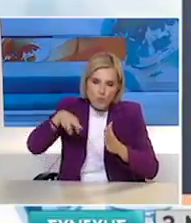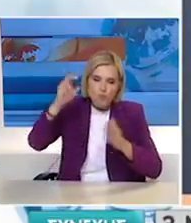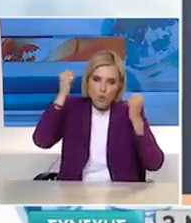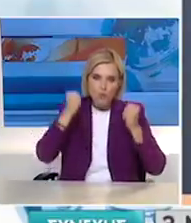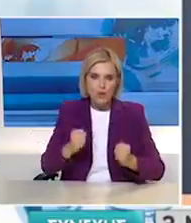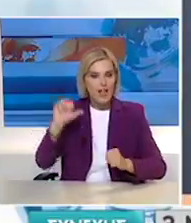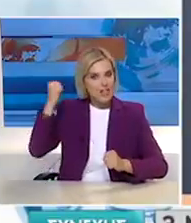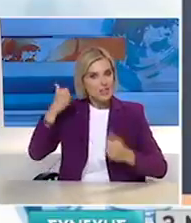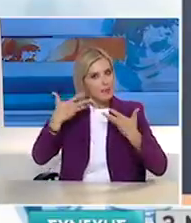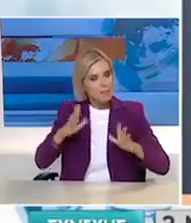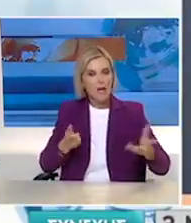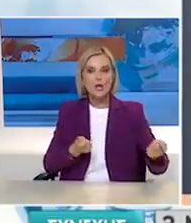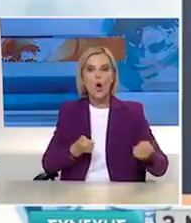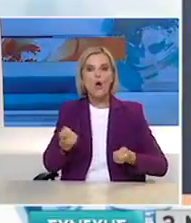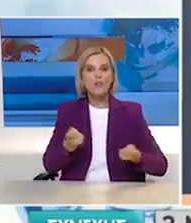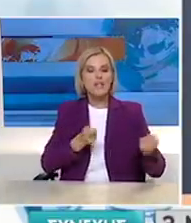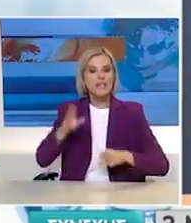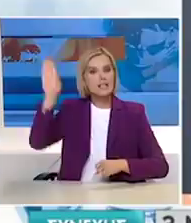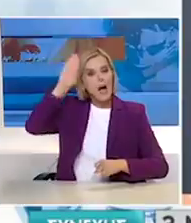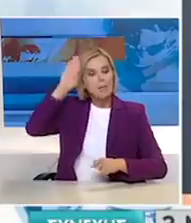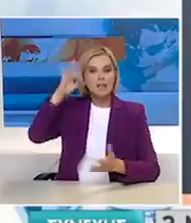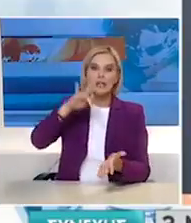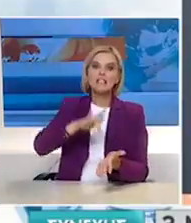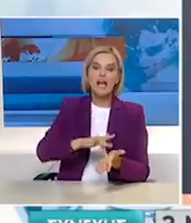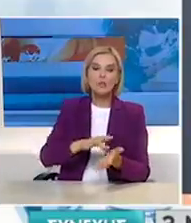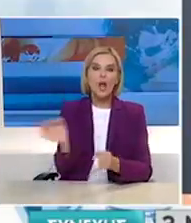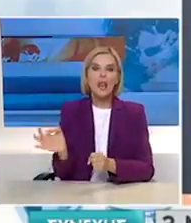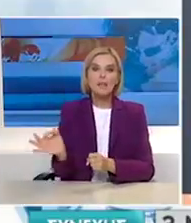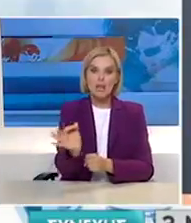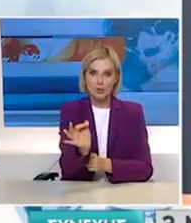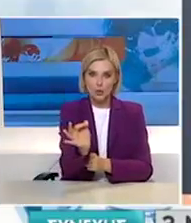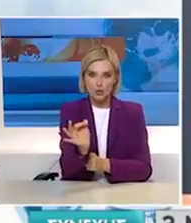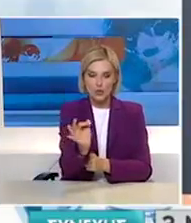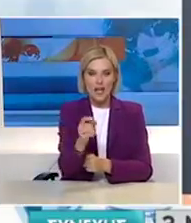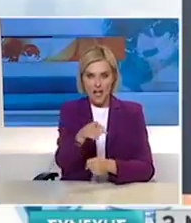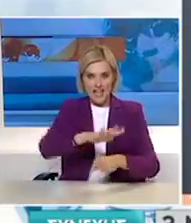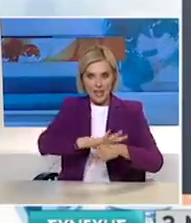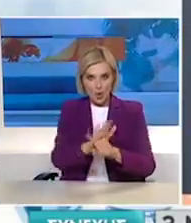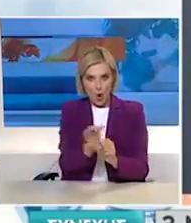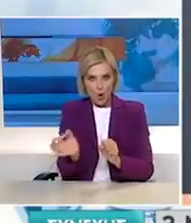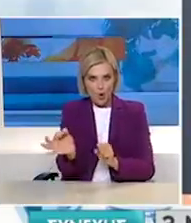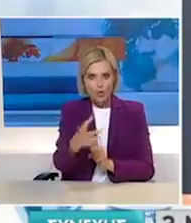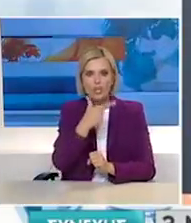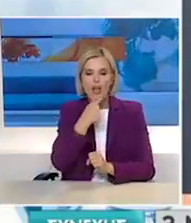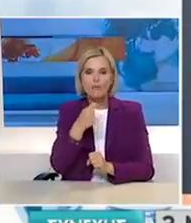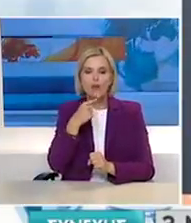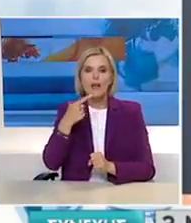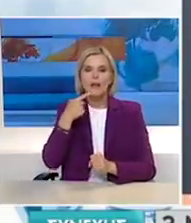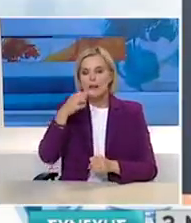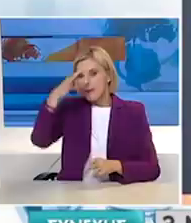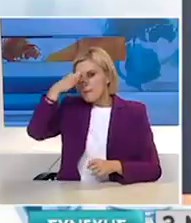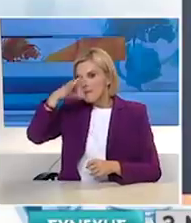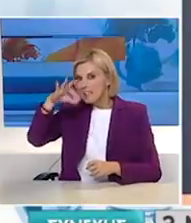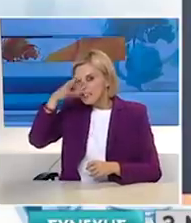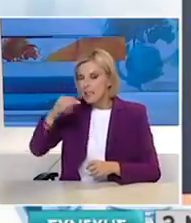που εκδόθησαν χτες από το Αμερικανικό Κέντρο Ελέγχου Λοιμόξεων, είναι πως ο ιός στη μεγάλη πλειοψηφία των περιπτώσεων μεταδίδεται με αεροσταγονίδια από τη μύτη